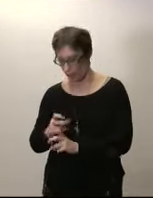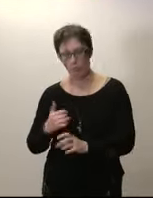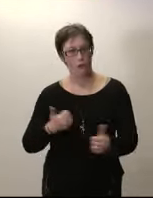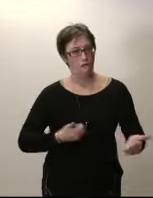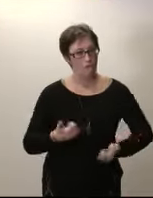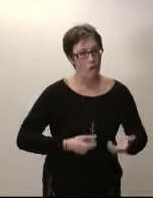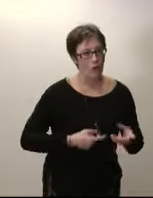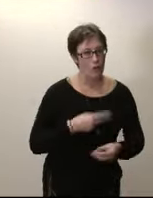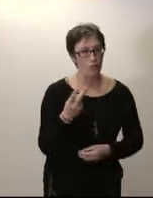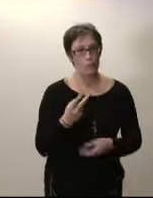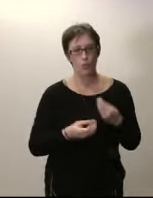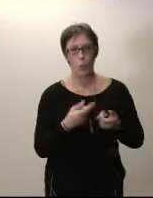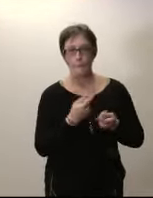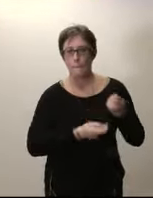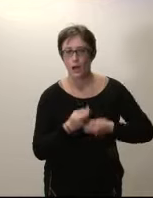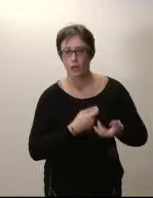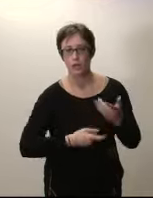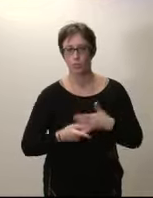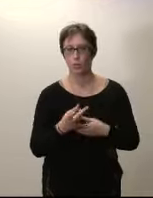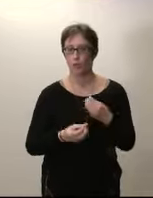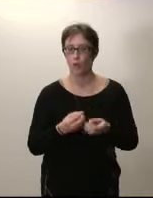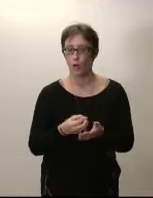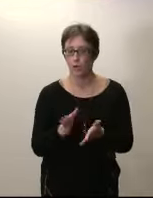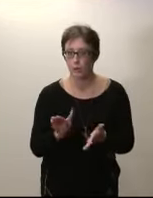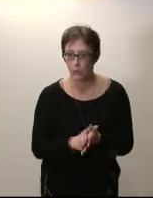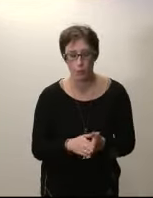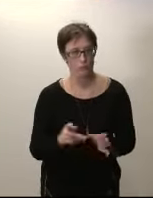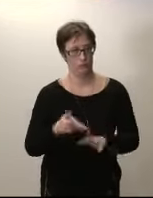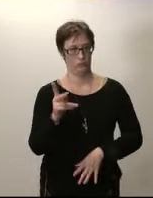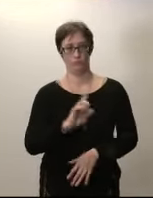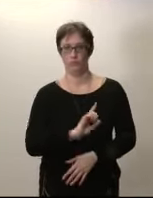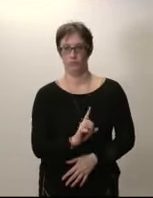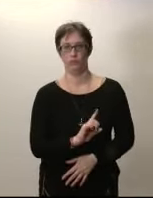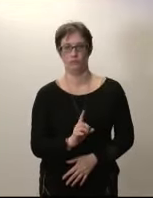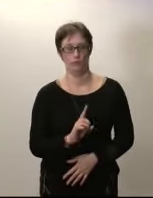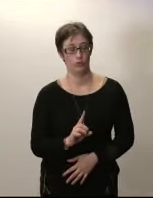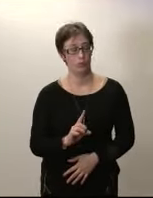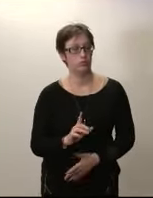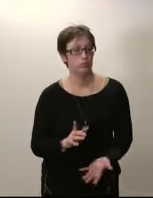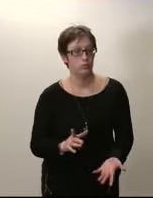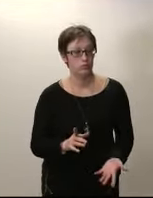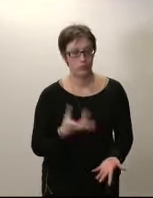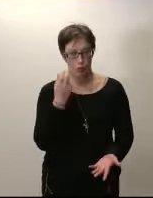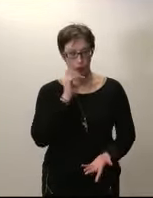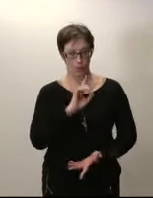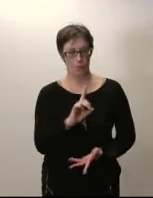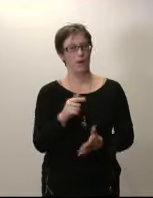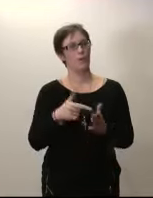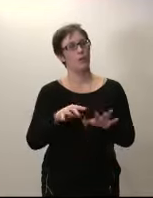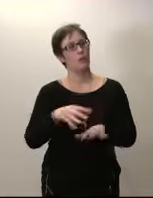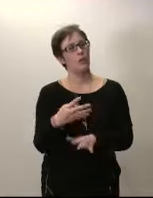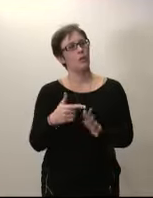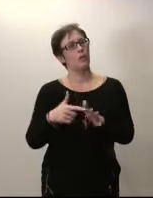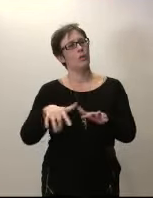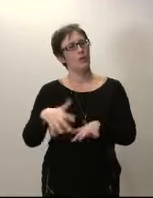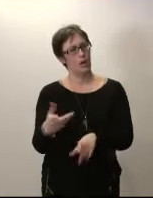plus de marchés, pas plus d'inscriptions. Il y a eu une faible diminution en 2014-2015 de la surface